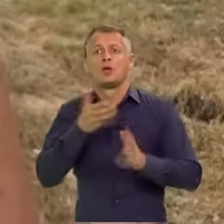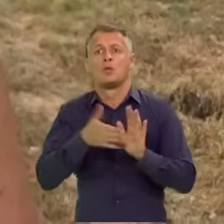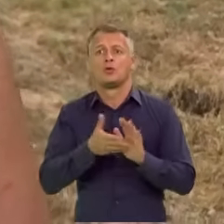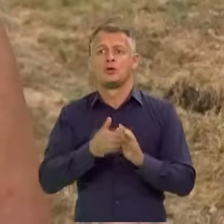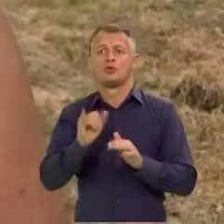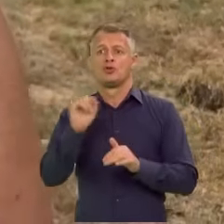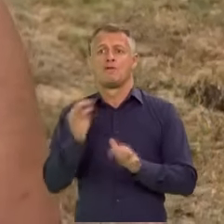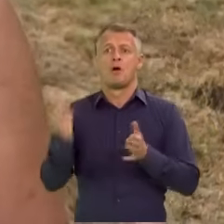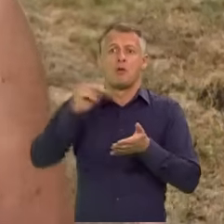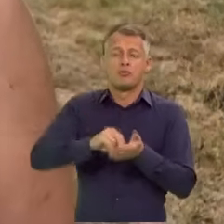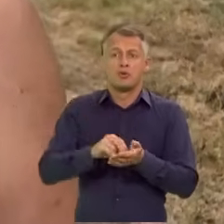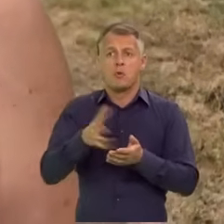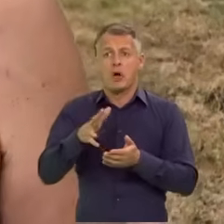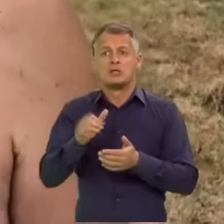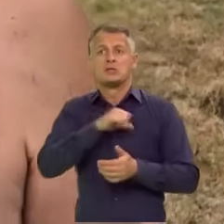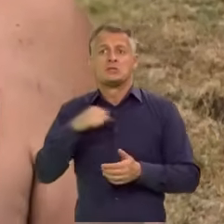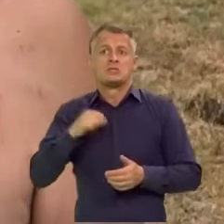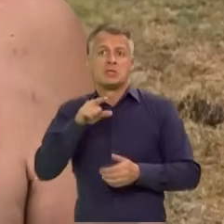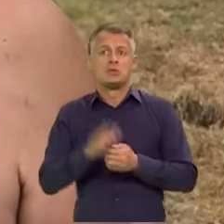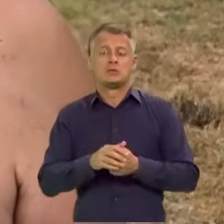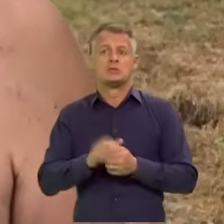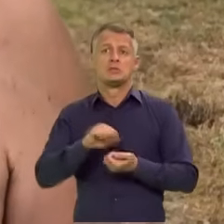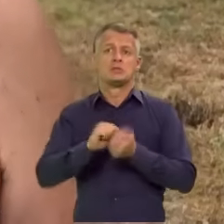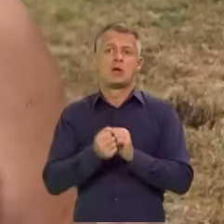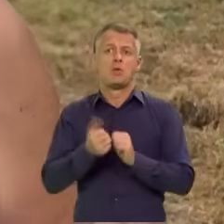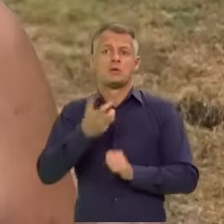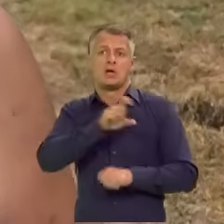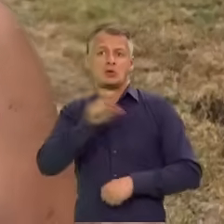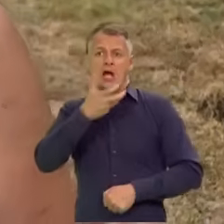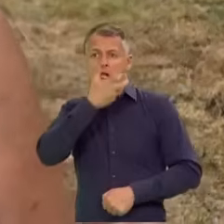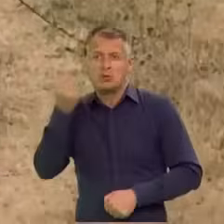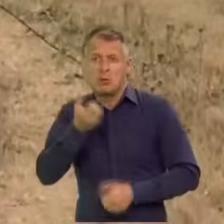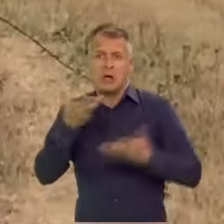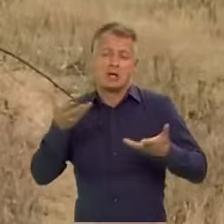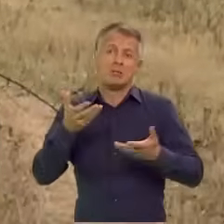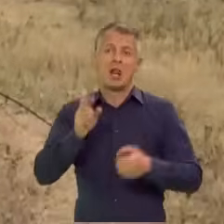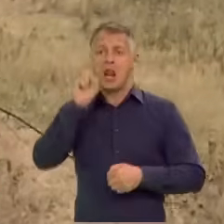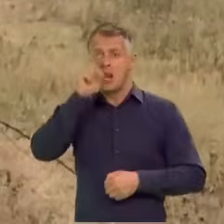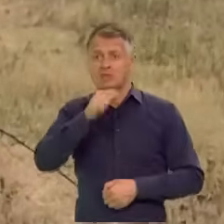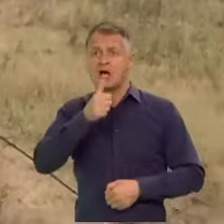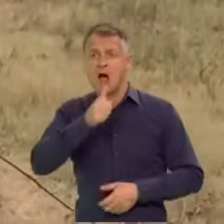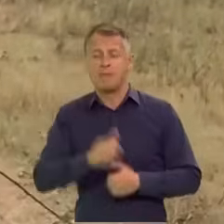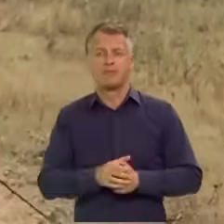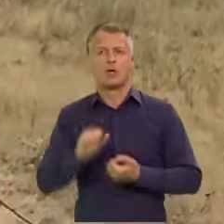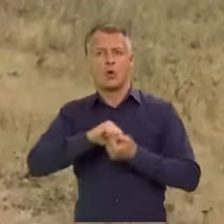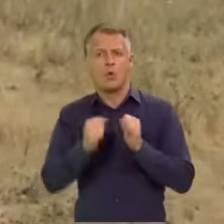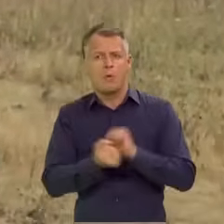sau s-a prins din senin. Arșiță mare. Arșiță mare, lipsa apă. Deocamdată, lupta pompierilor și a localnicilor